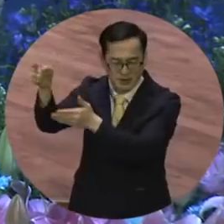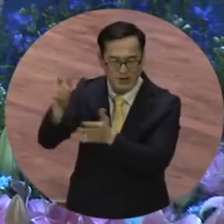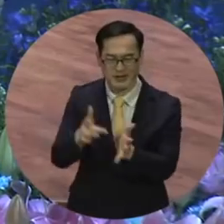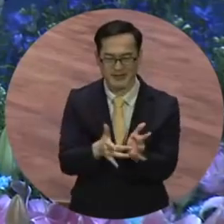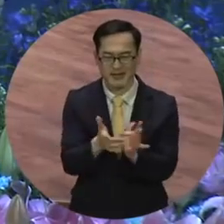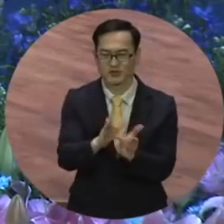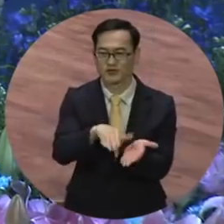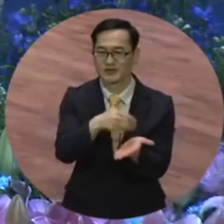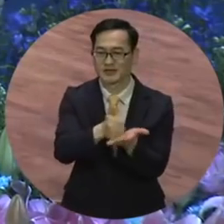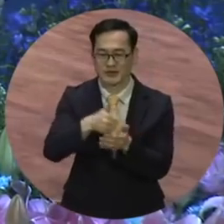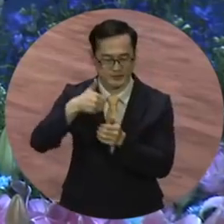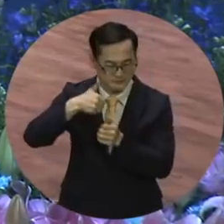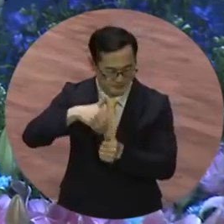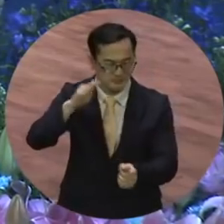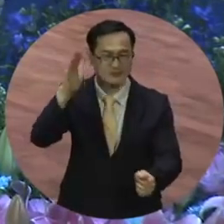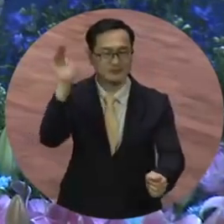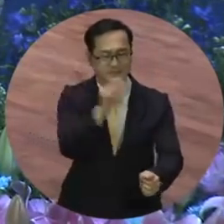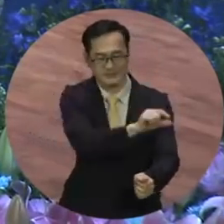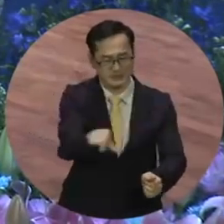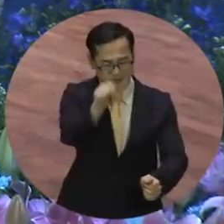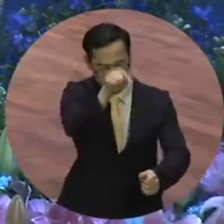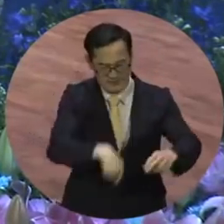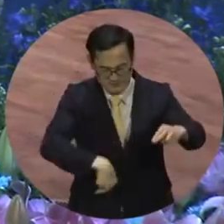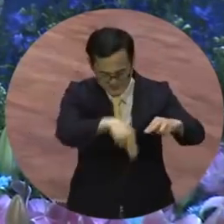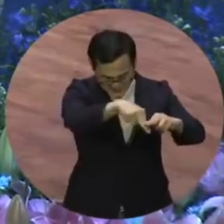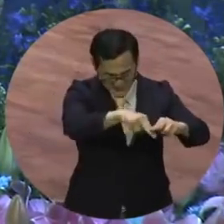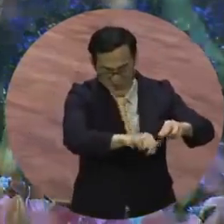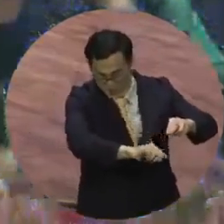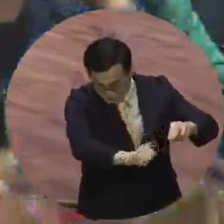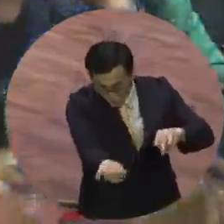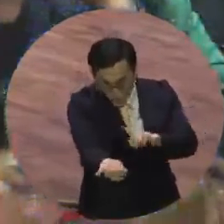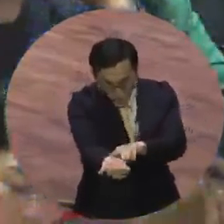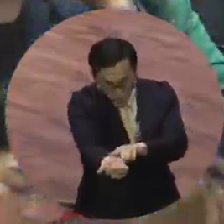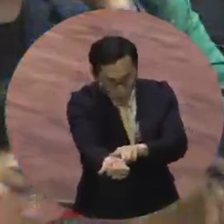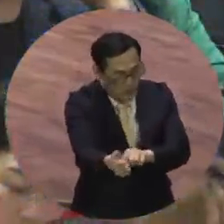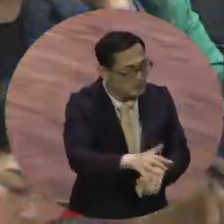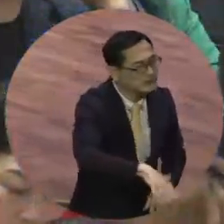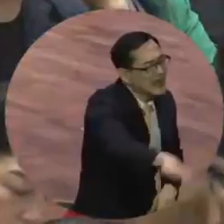예수 그리스도를 통해서 구원의 길을 열어놨습니다.